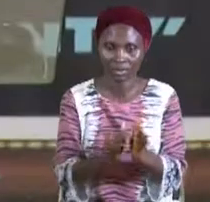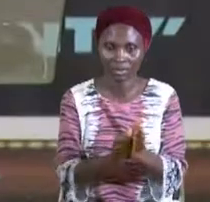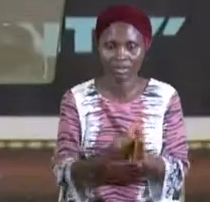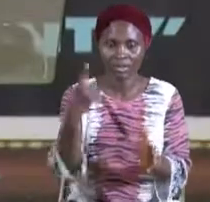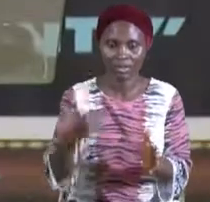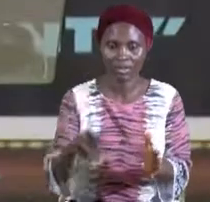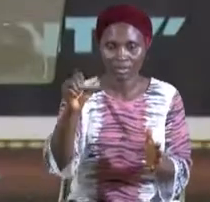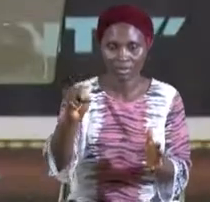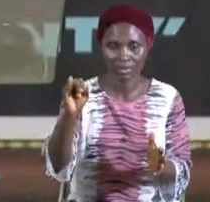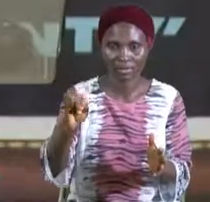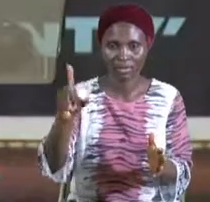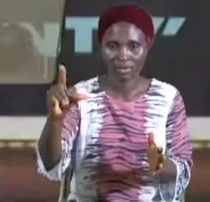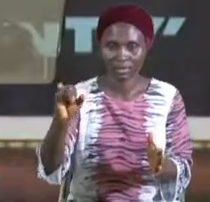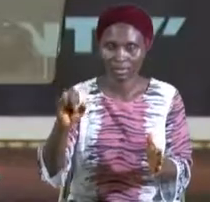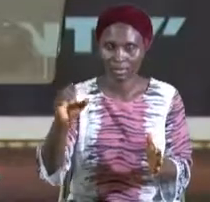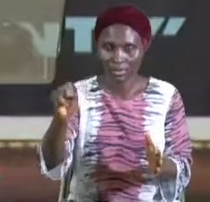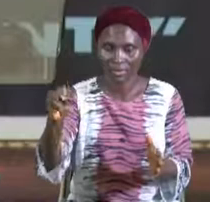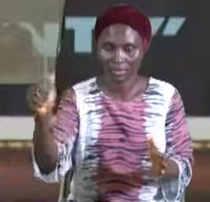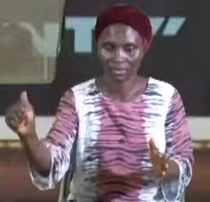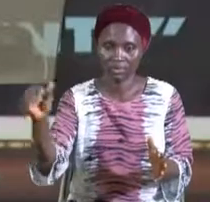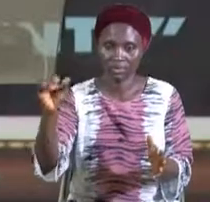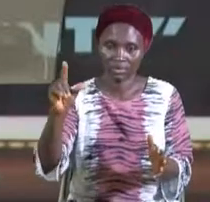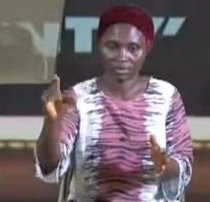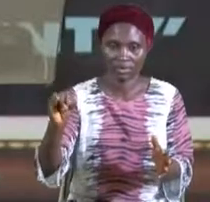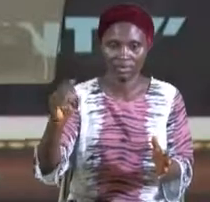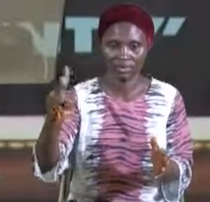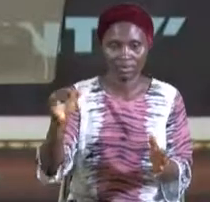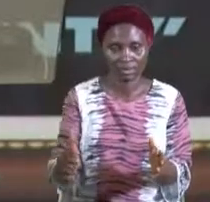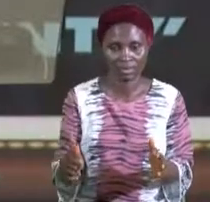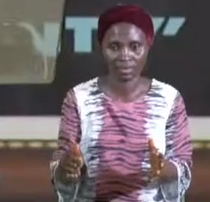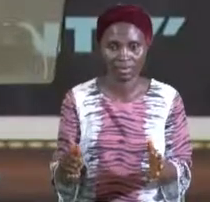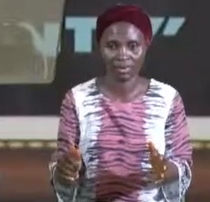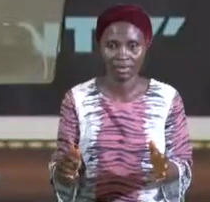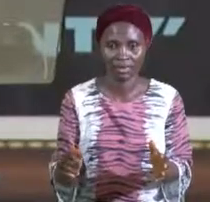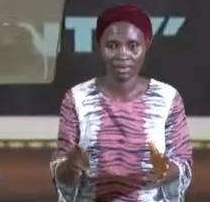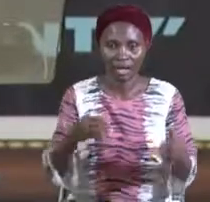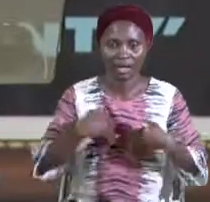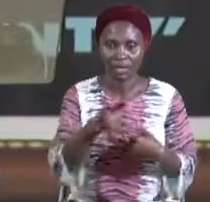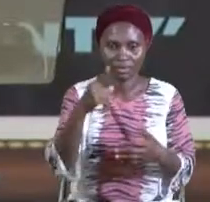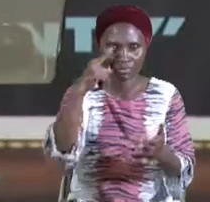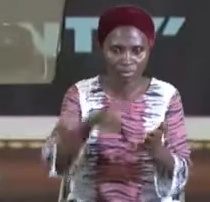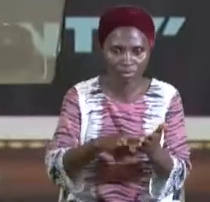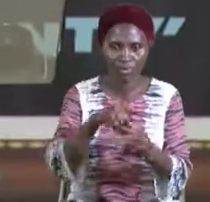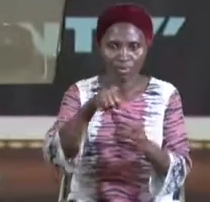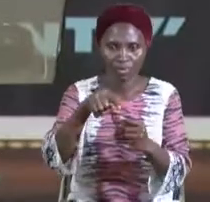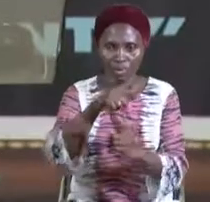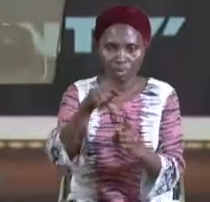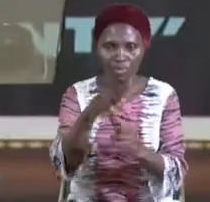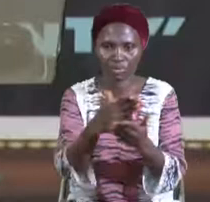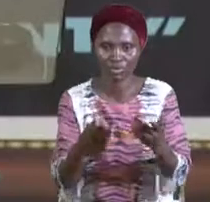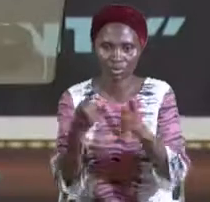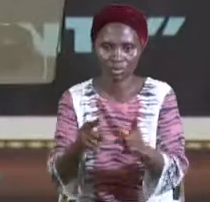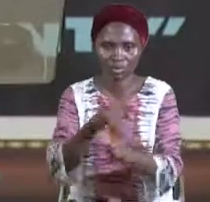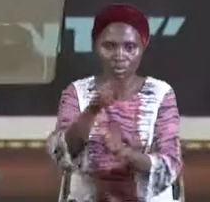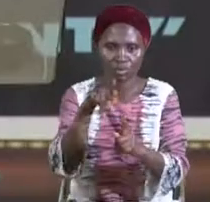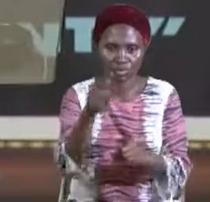que la salive, même de l'homme ordinaire, quand quelque chose se passe, quand par erreur, tu mets ton